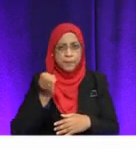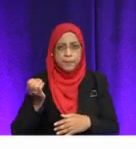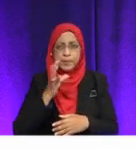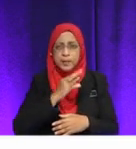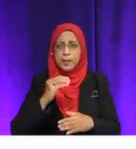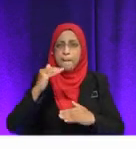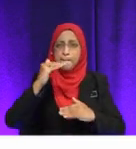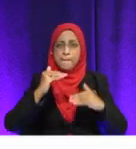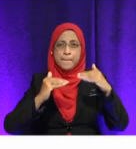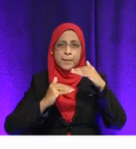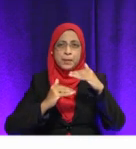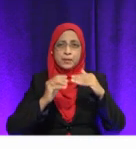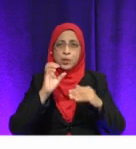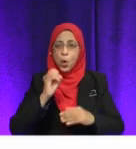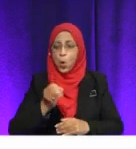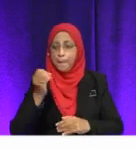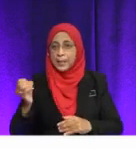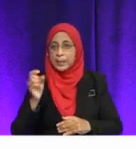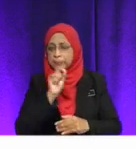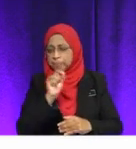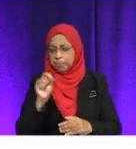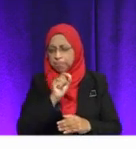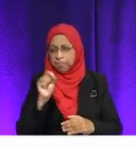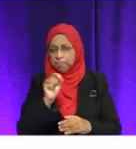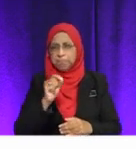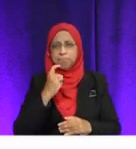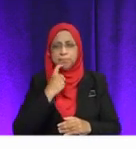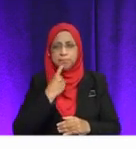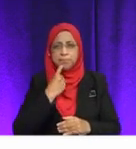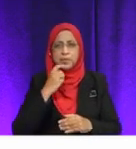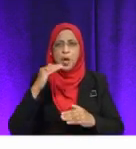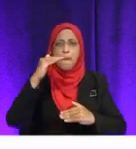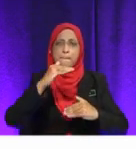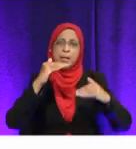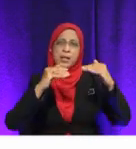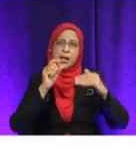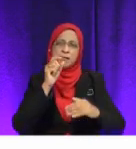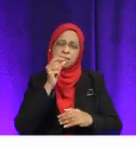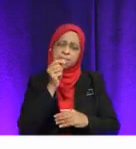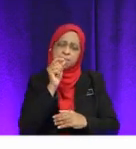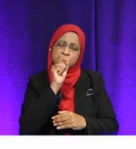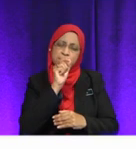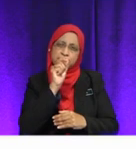objek kita perlu tebalkan dan binaan kita perlu Oke